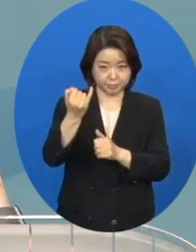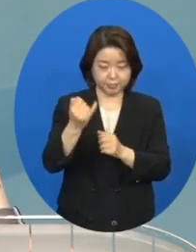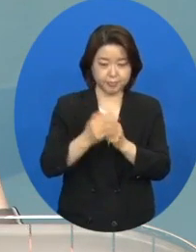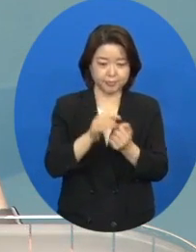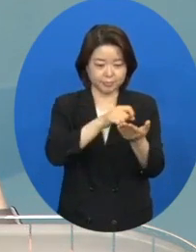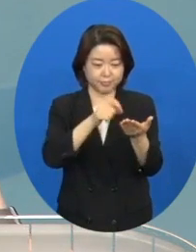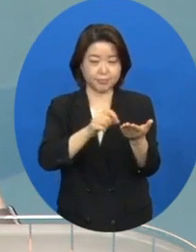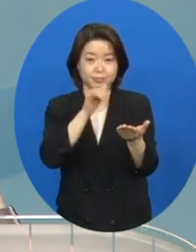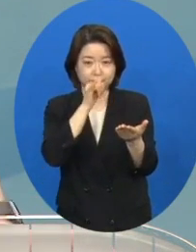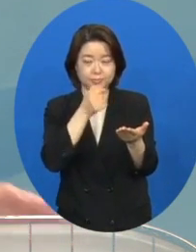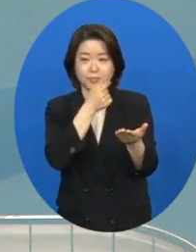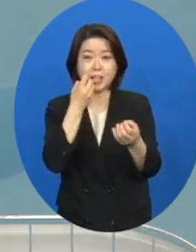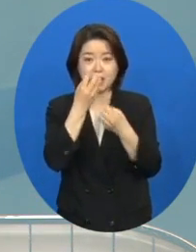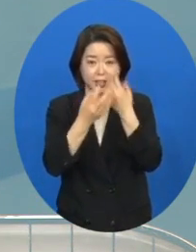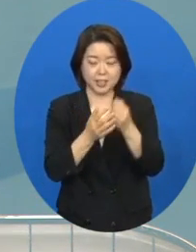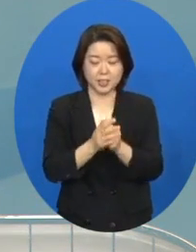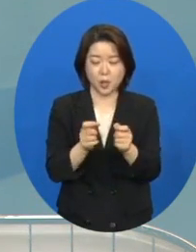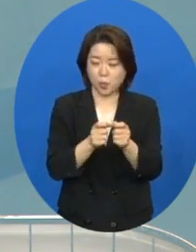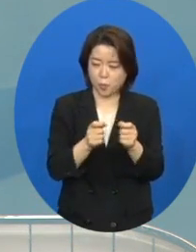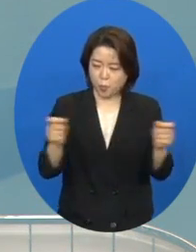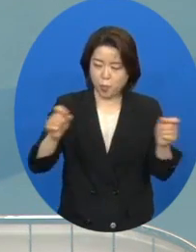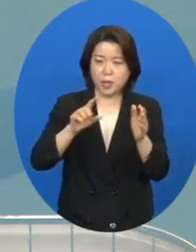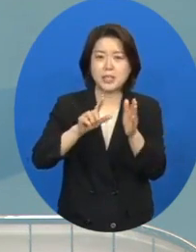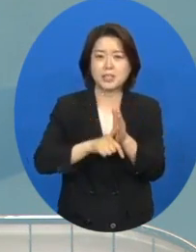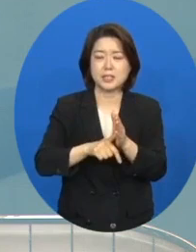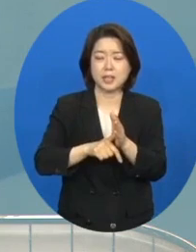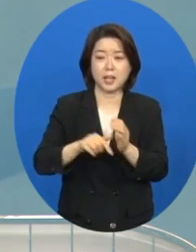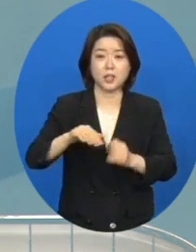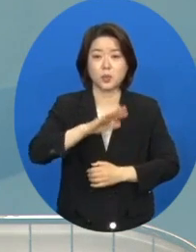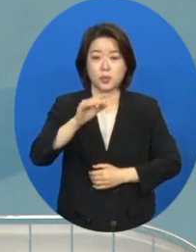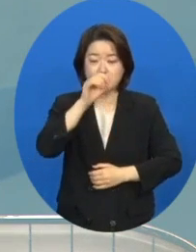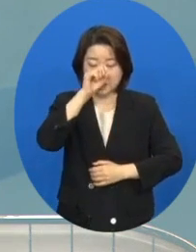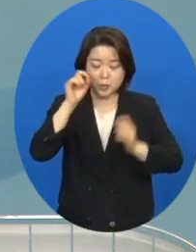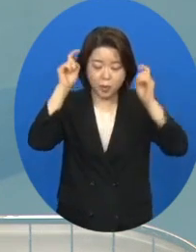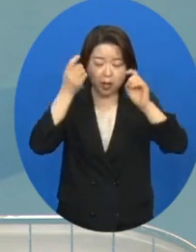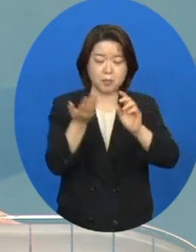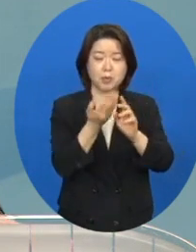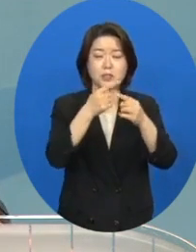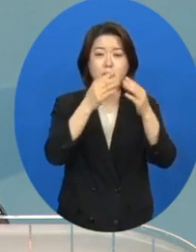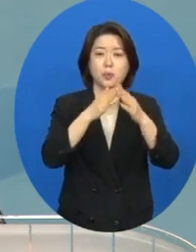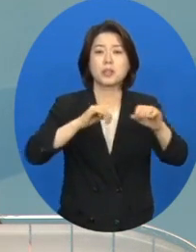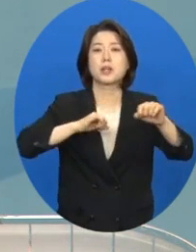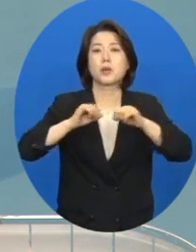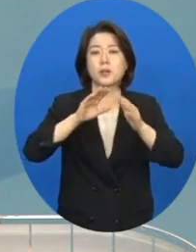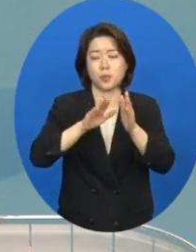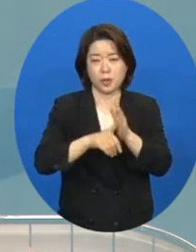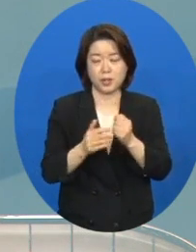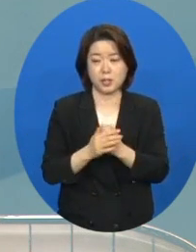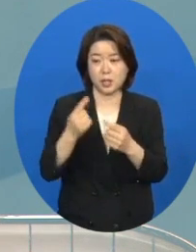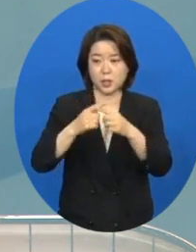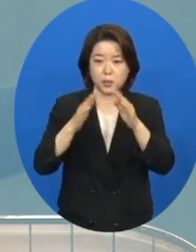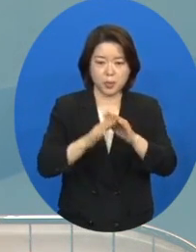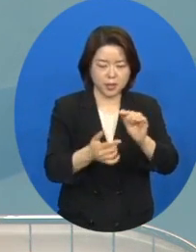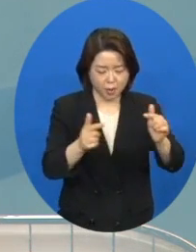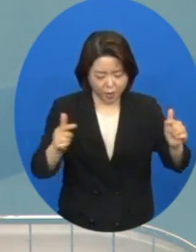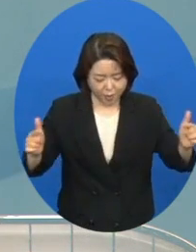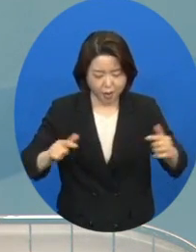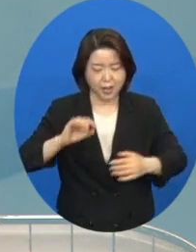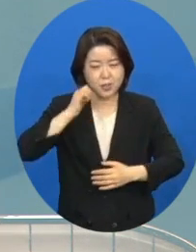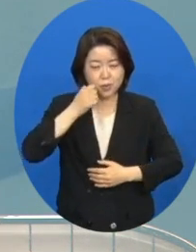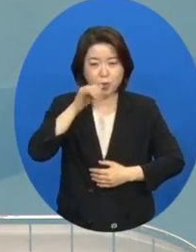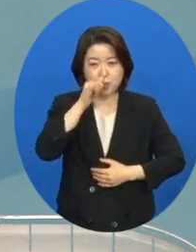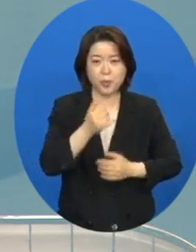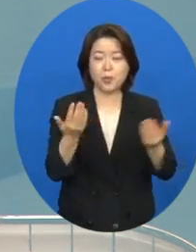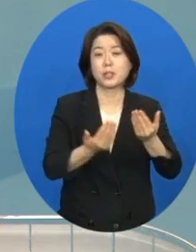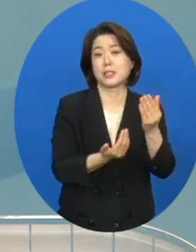쓰셨어요. 간증에 오랜 시간 선한목자교회에서 사역하면서 교회 안에 이런저런 어려움도 있고